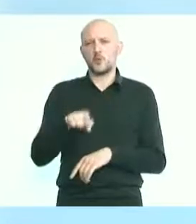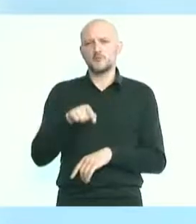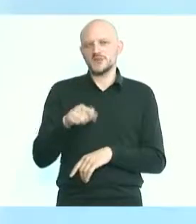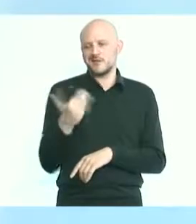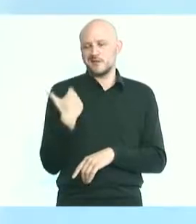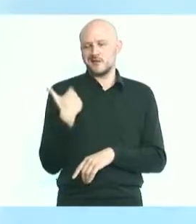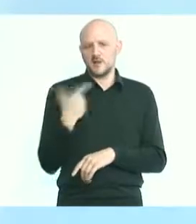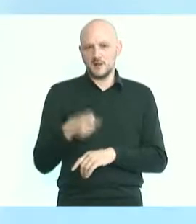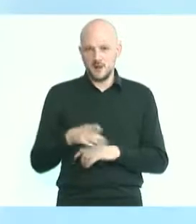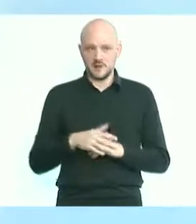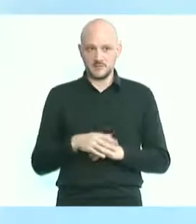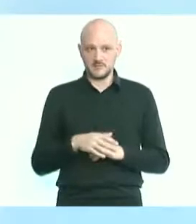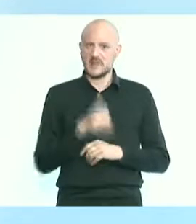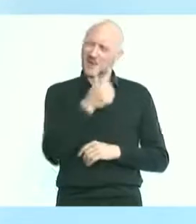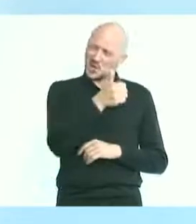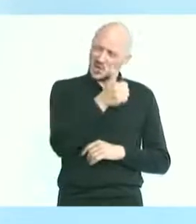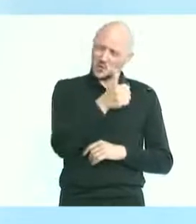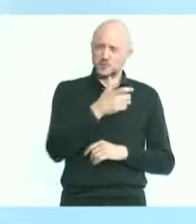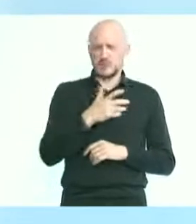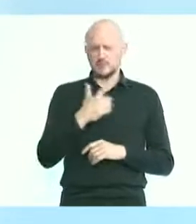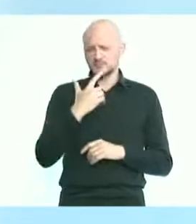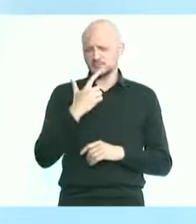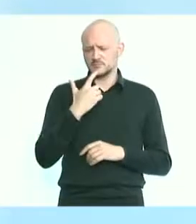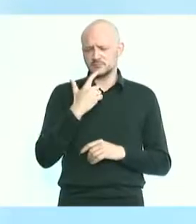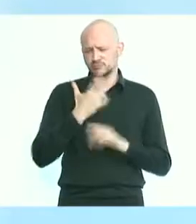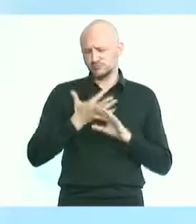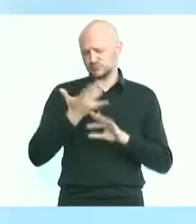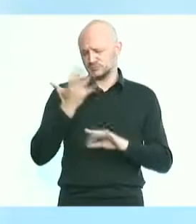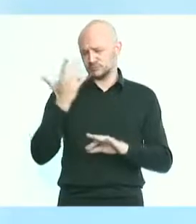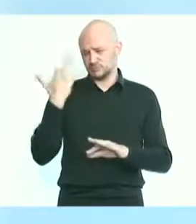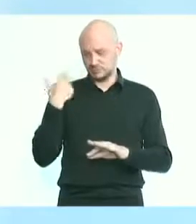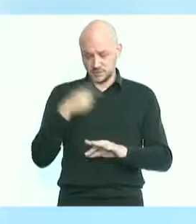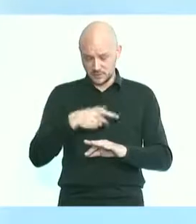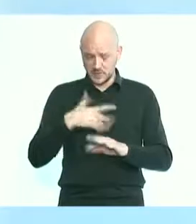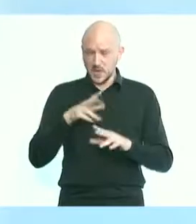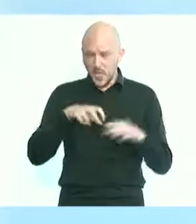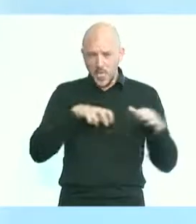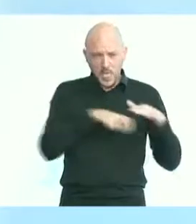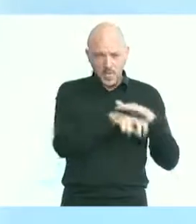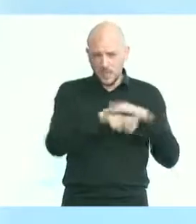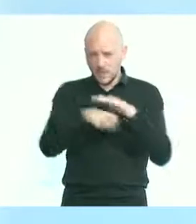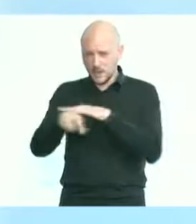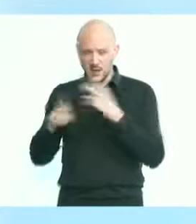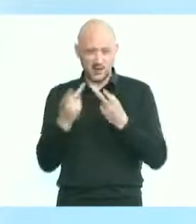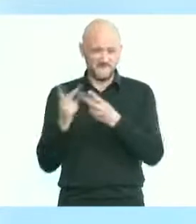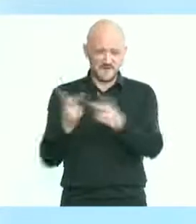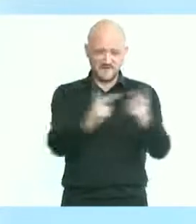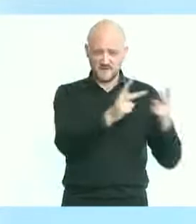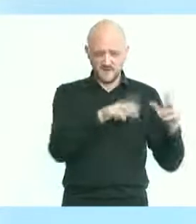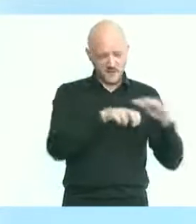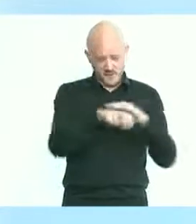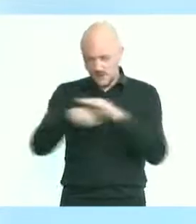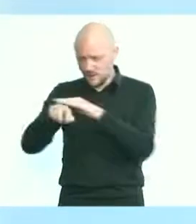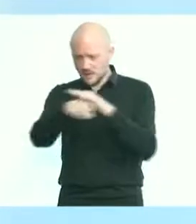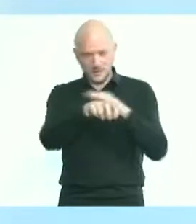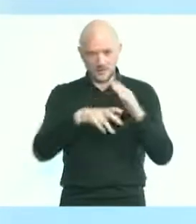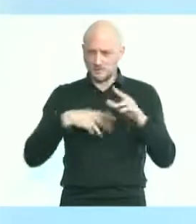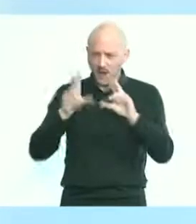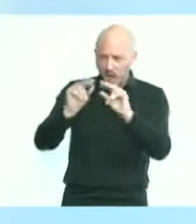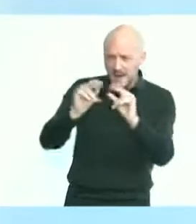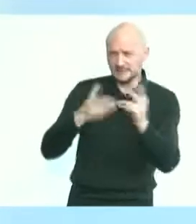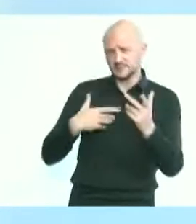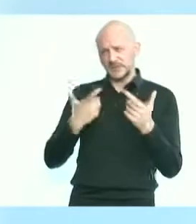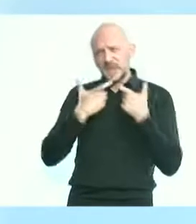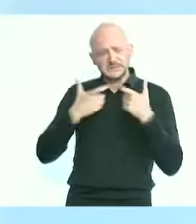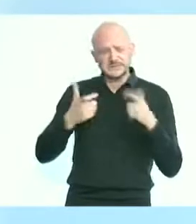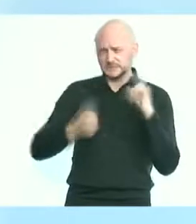presque pour expliquer ce qu'est la qualité d'usage aux différents maires. Double légitimité, cher Yann, vous êtes